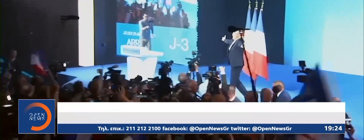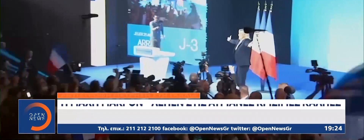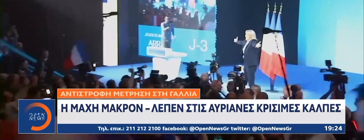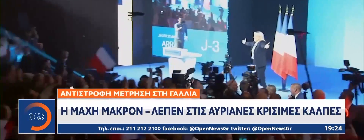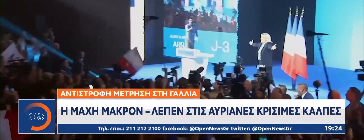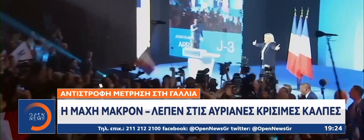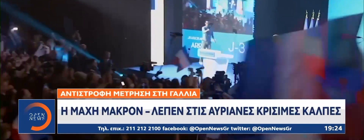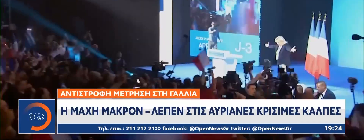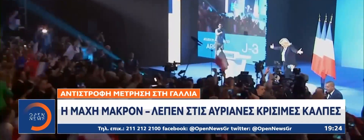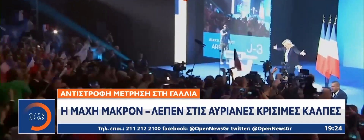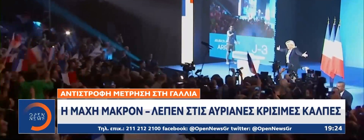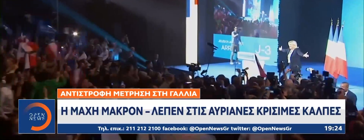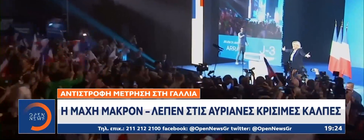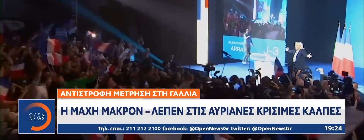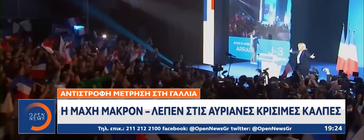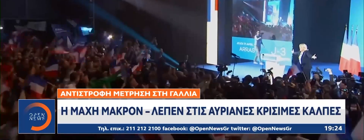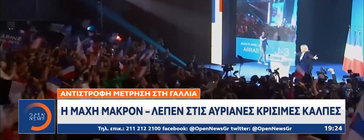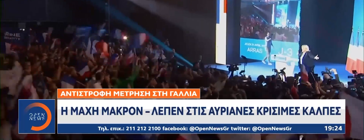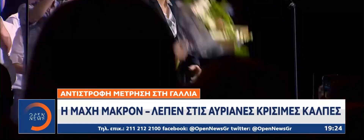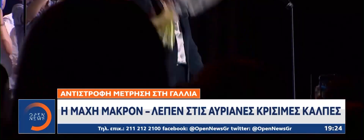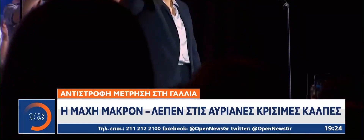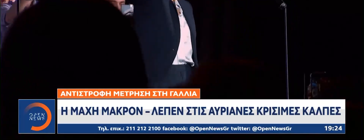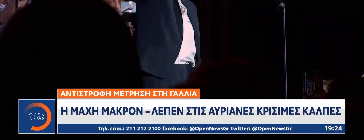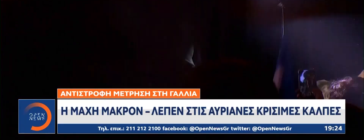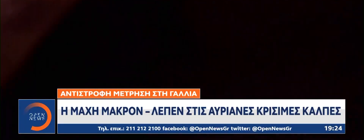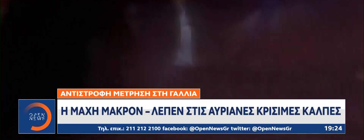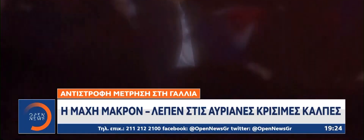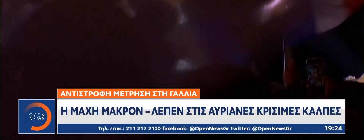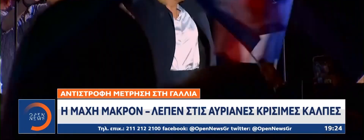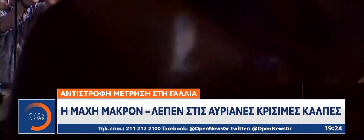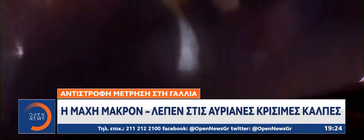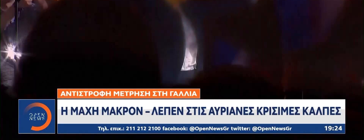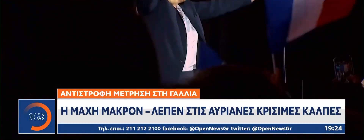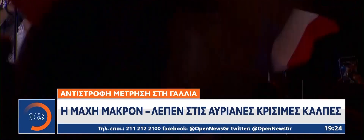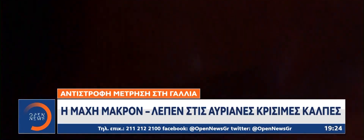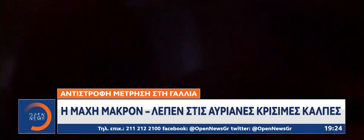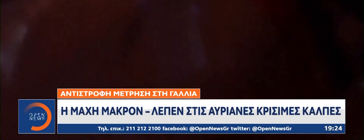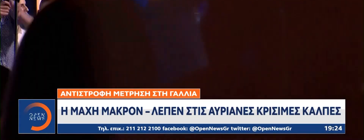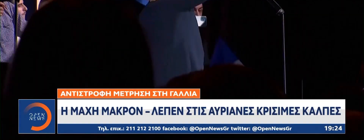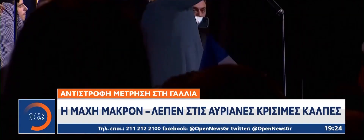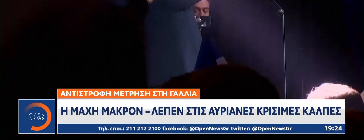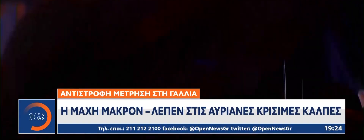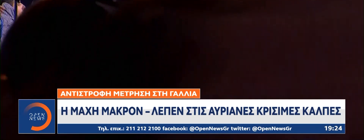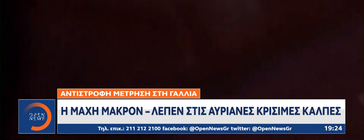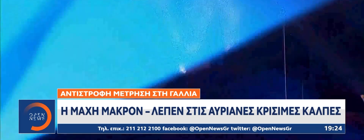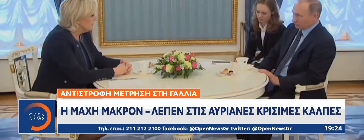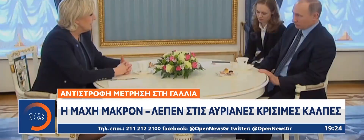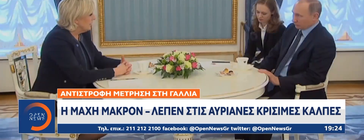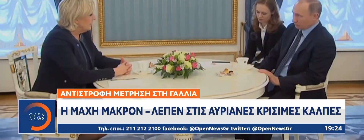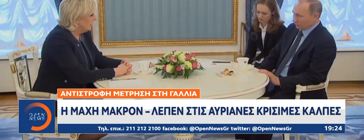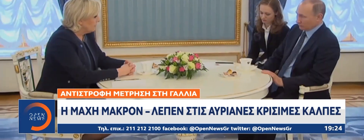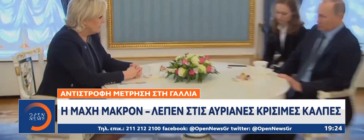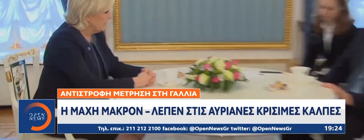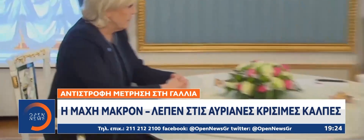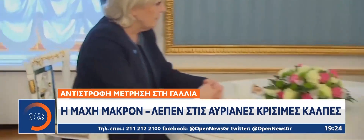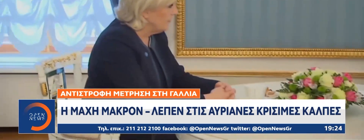Ένα ακόμη σημείο που δίνει προβάδισμα στο Μακρόν είναι η κόντρα του με τη Μαρίν Λεπέν για το δάνειο που έλαβε η ακροδεξιά υποψήφια από ρωσική τράπεζα, αφήνοντας